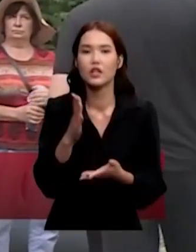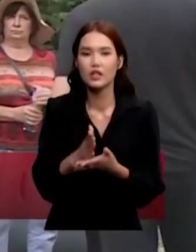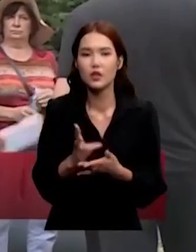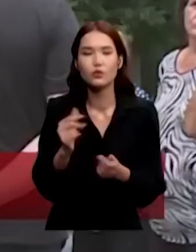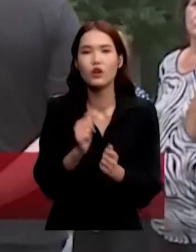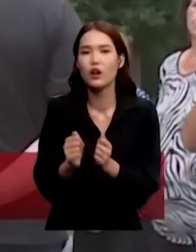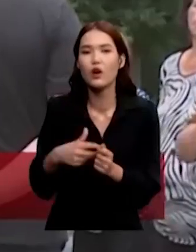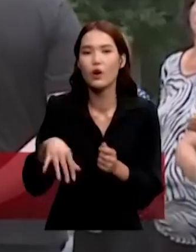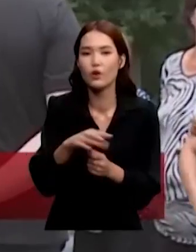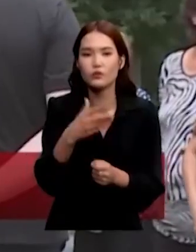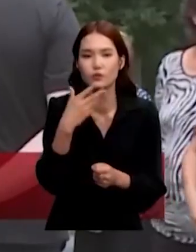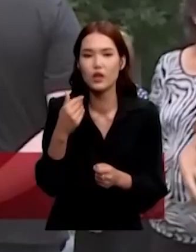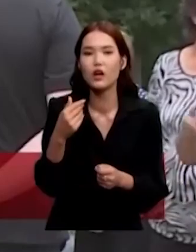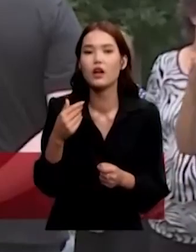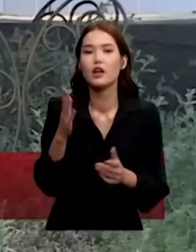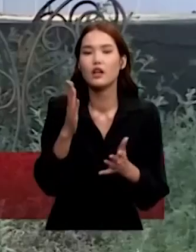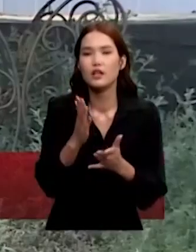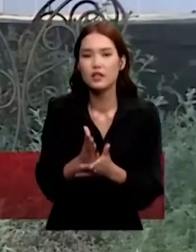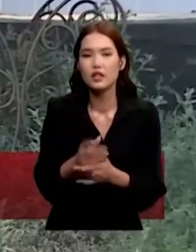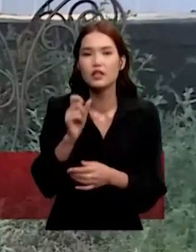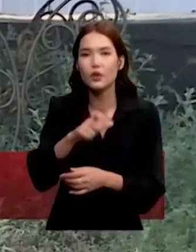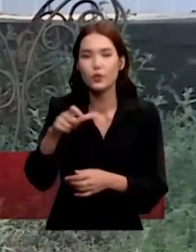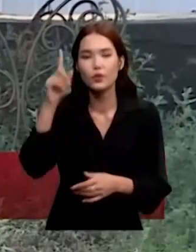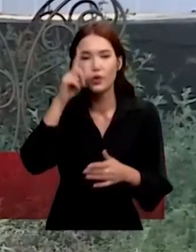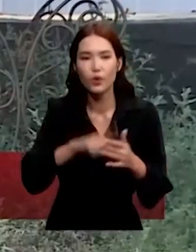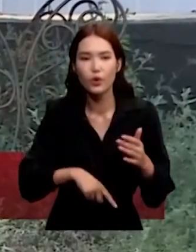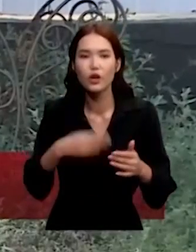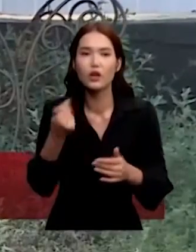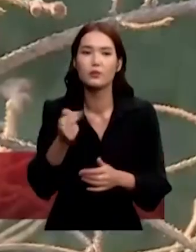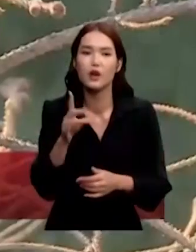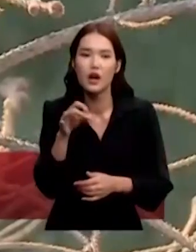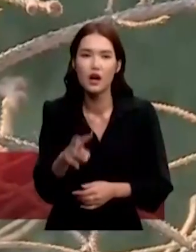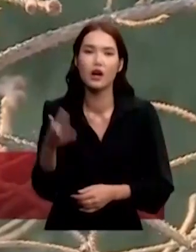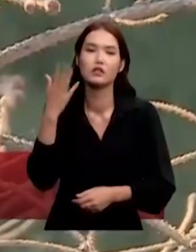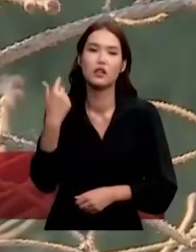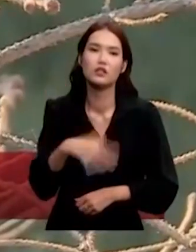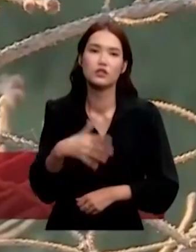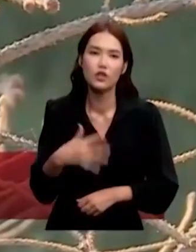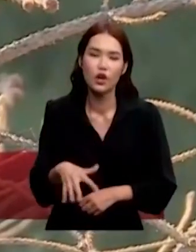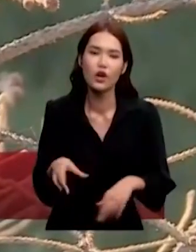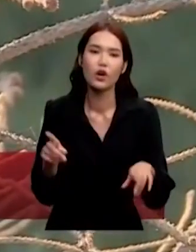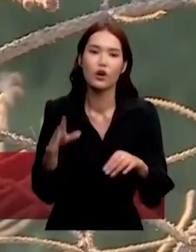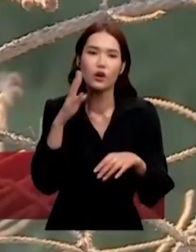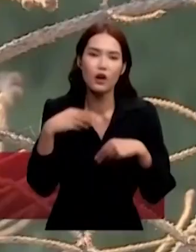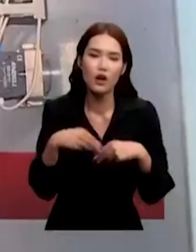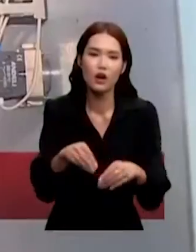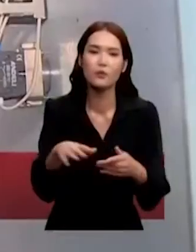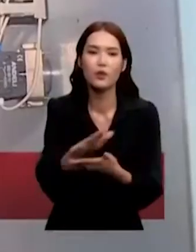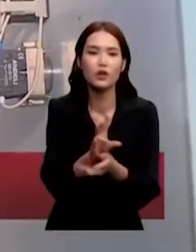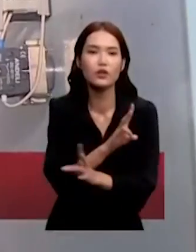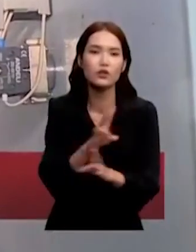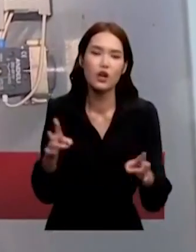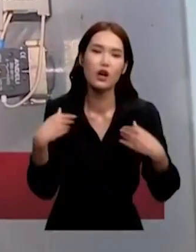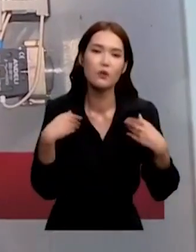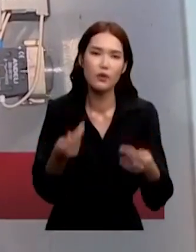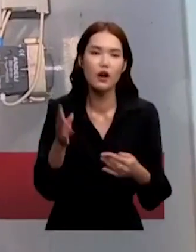но капает. Она всегда есть. Люди уверяют, вода не капает с крана, даже когда на улице идут дожди и огороды в это время никто не